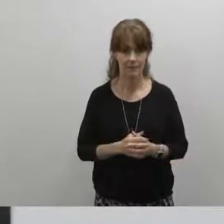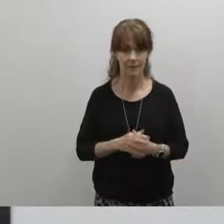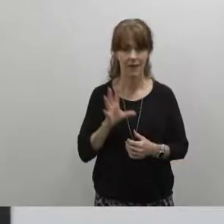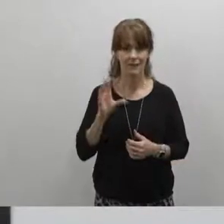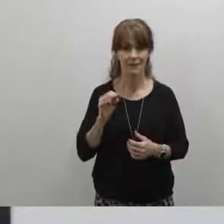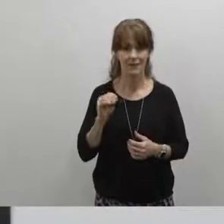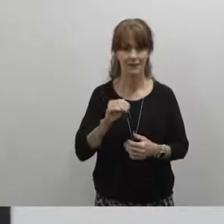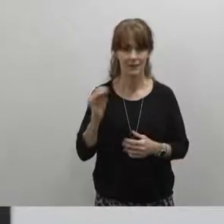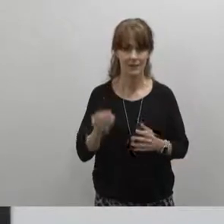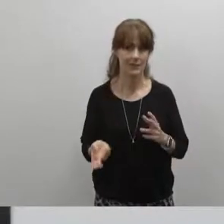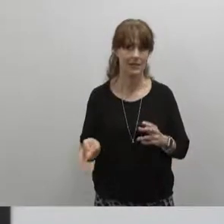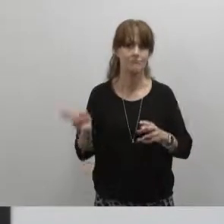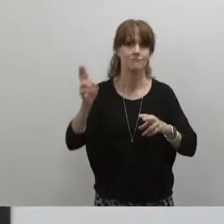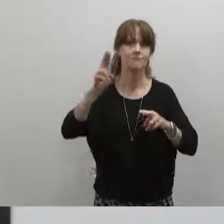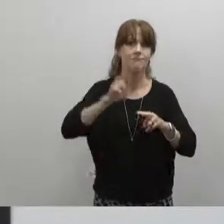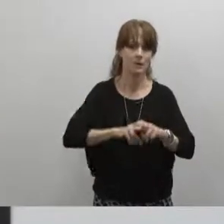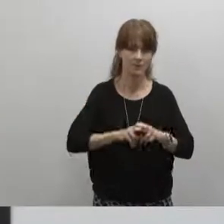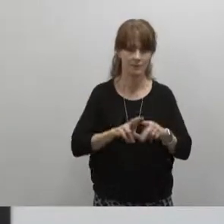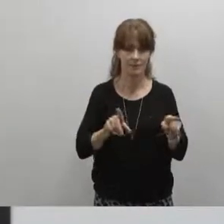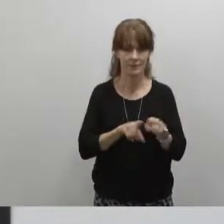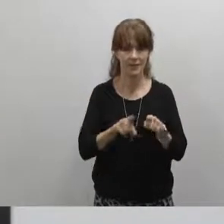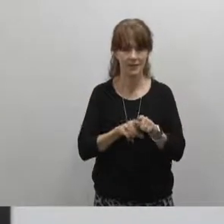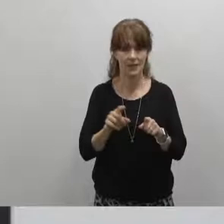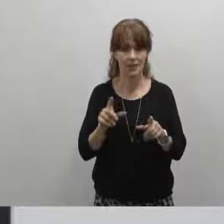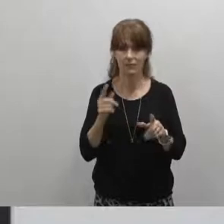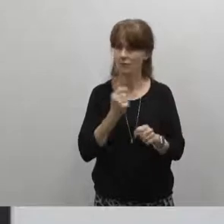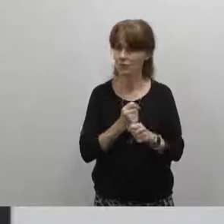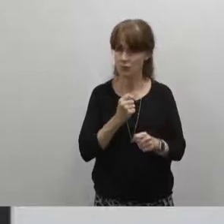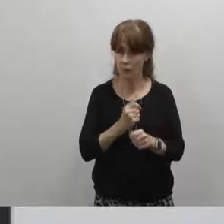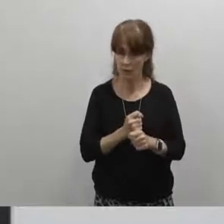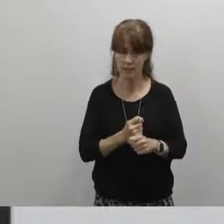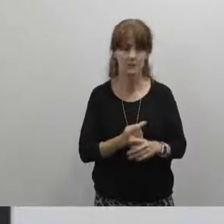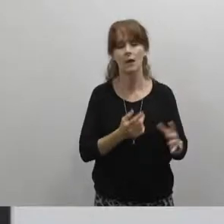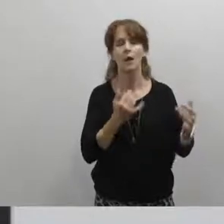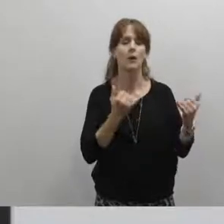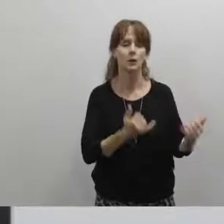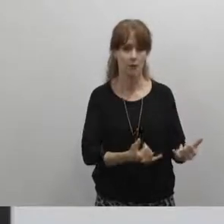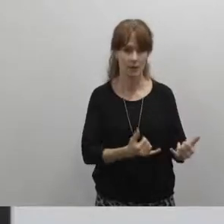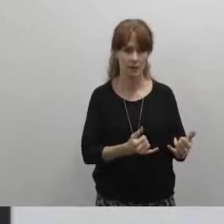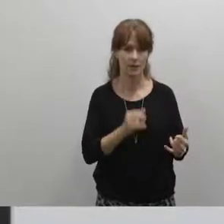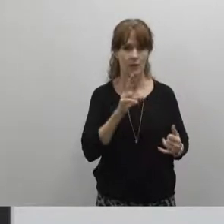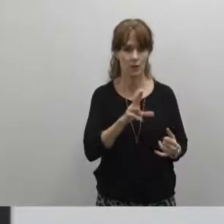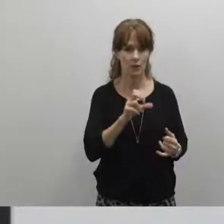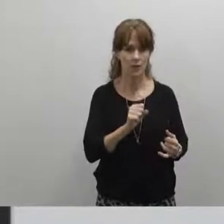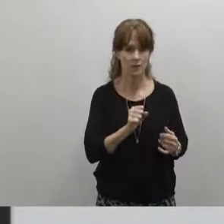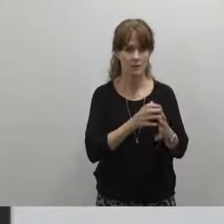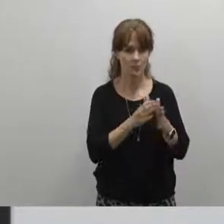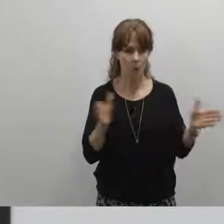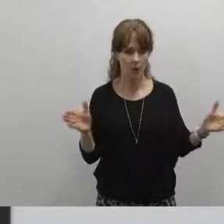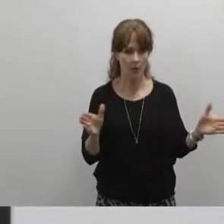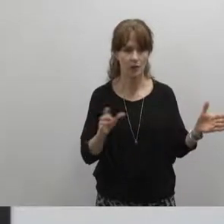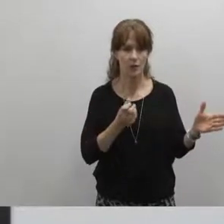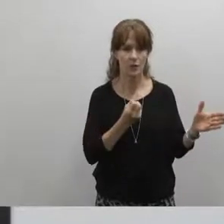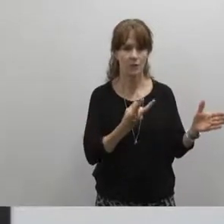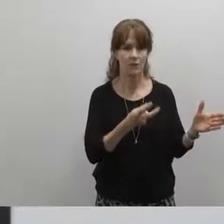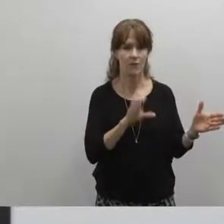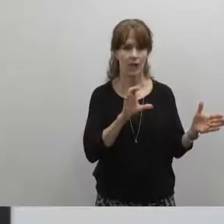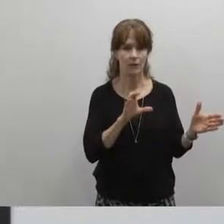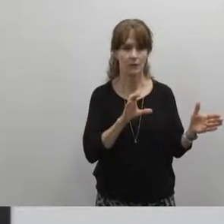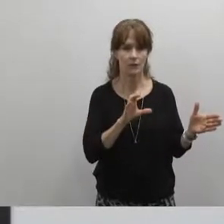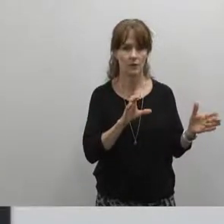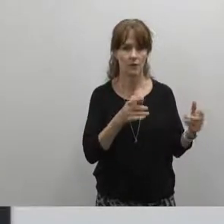lùa rốt dương là kì xin đi nâng dạng chân cường đôi chân nâng làn trạc chẳng đai